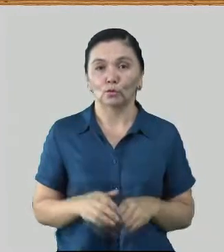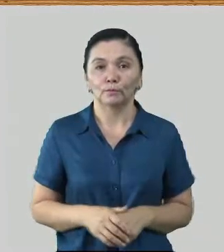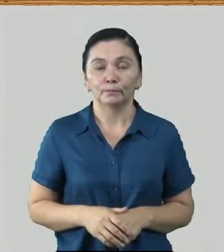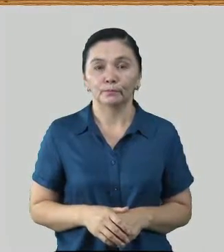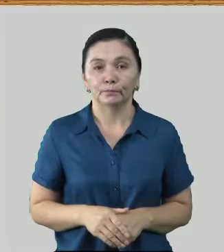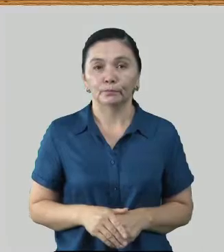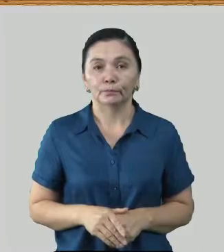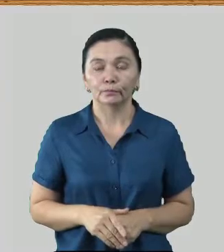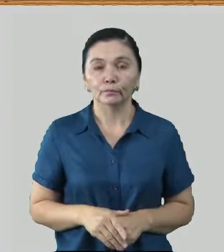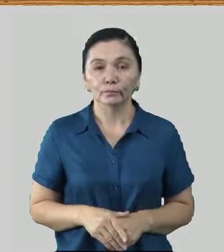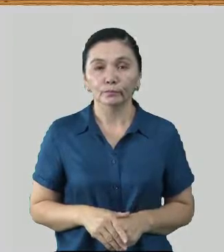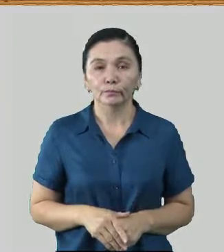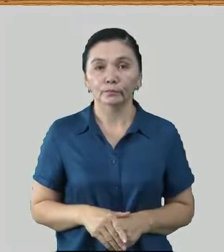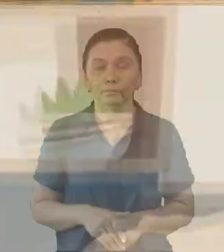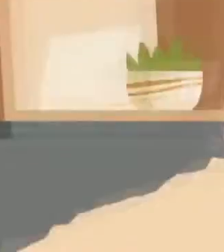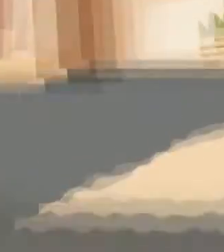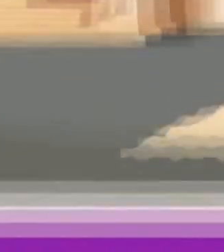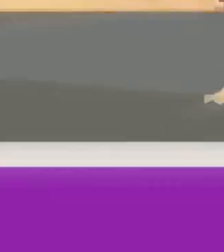физкульт-минутку.